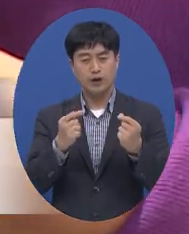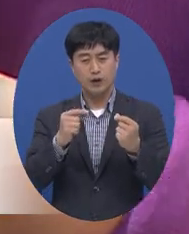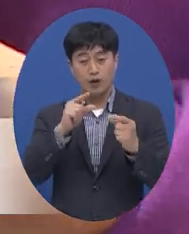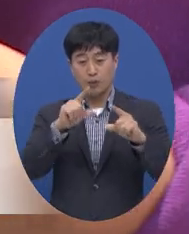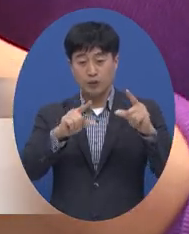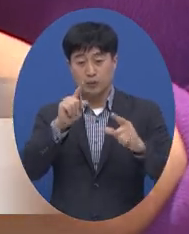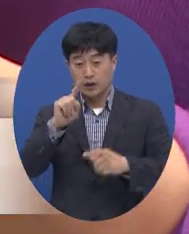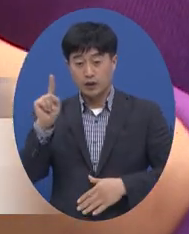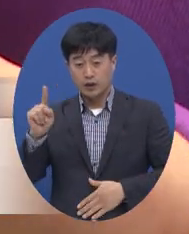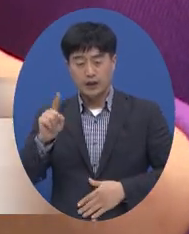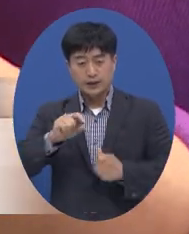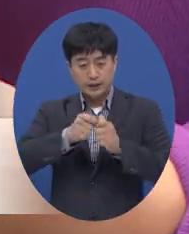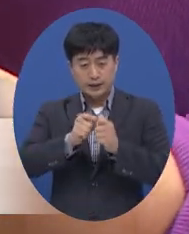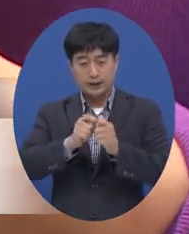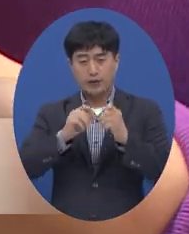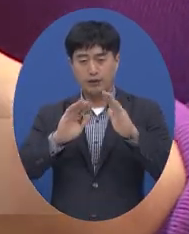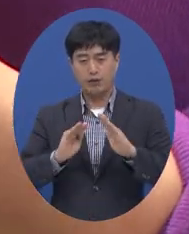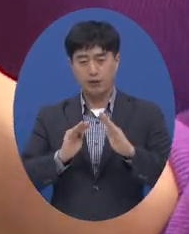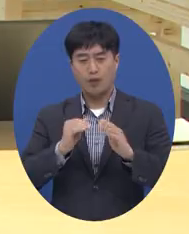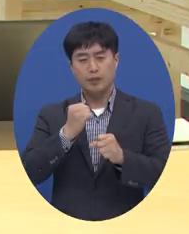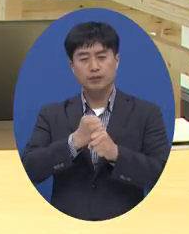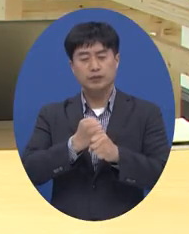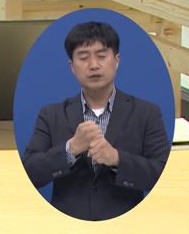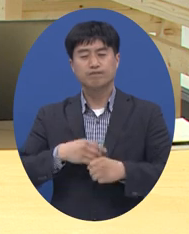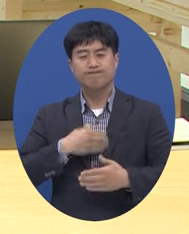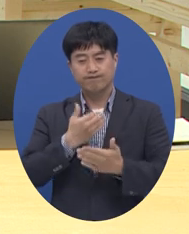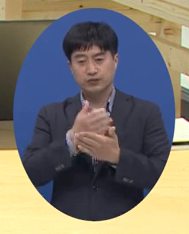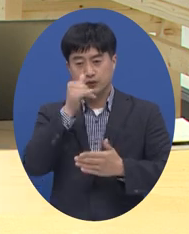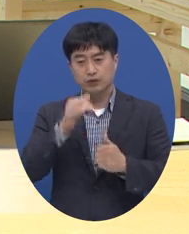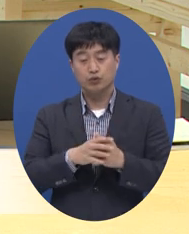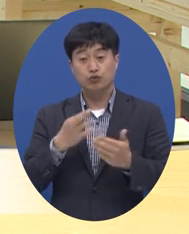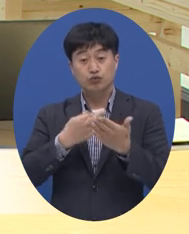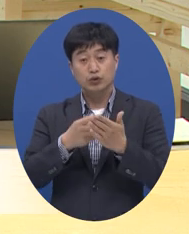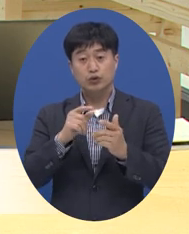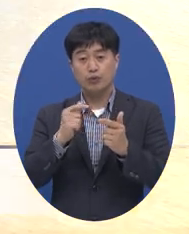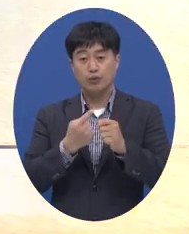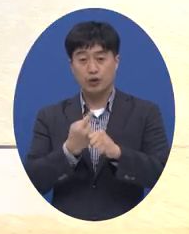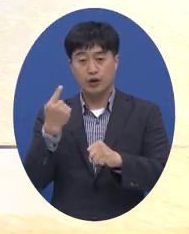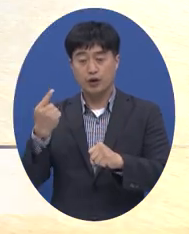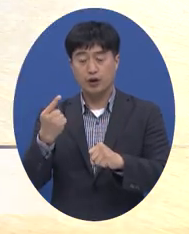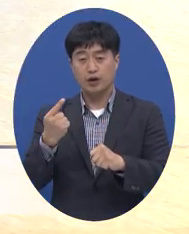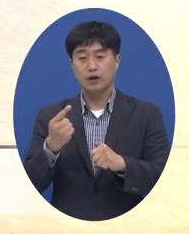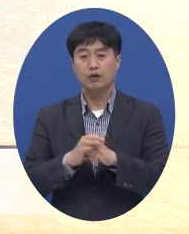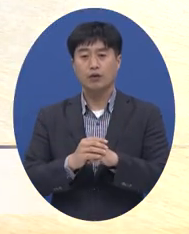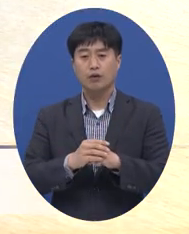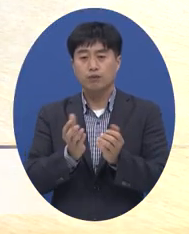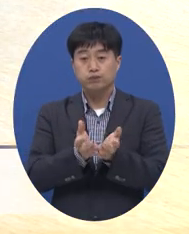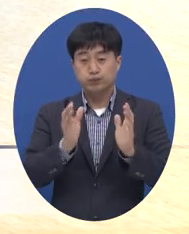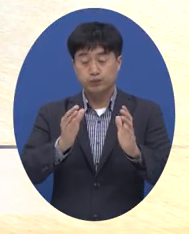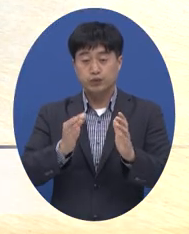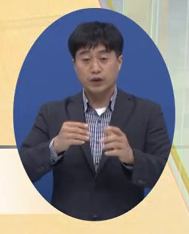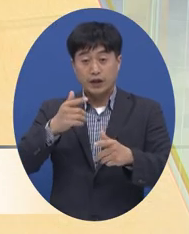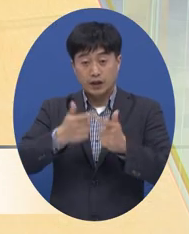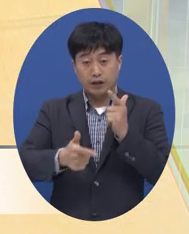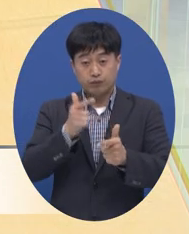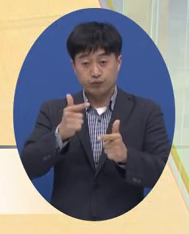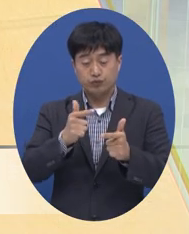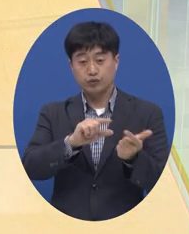좀 깨달았고 만들면서 엄청 뿌듯한 시간이었습니다. 유리뿐 아니라 도자와 금속, 목공 등 다양한 공방이